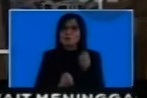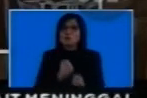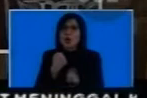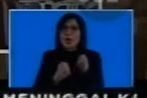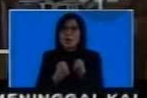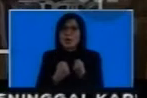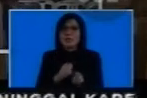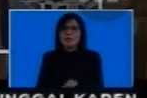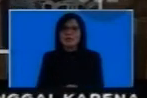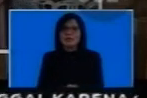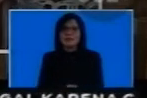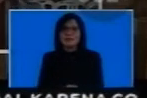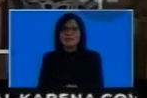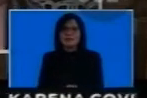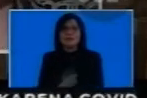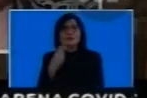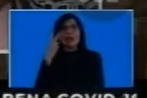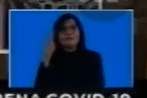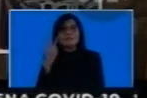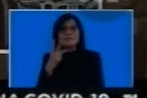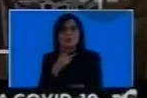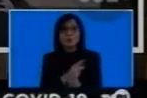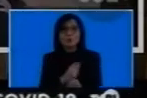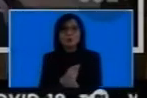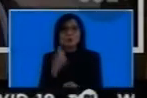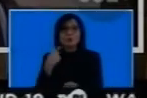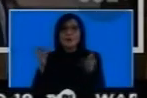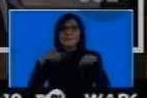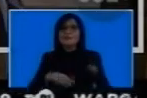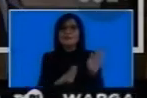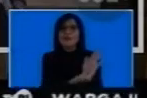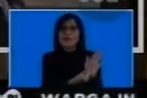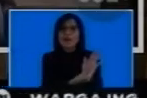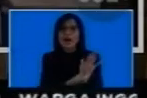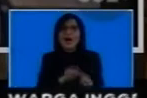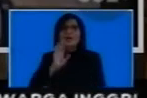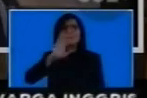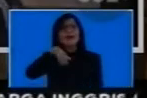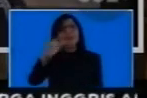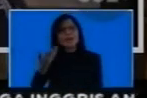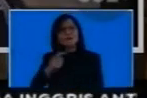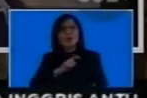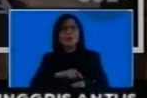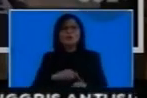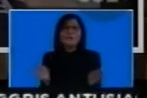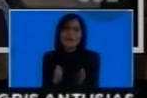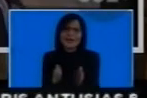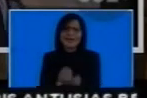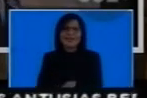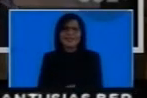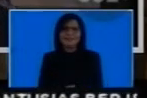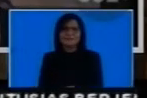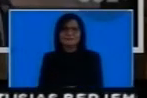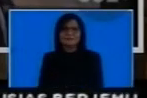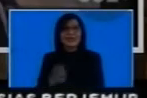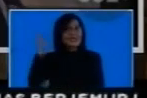Saya balik ke Ibu Maria, ada pesan terakhir Bu Maria. Saya hanya minta supaya nanti tolong perhatikan untuk sekolah saya,